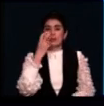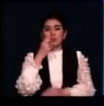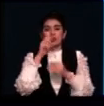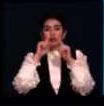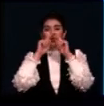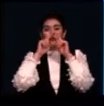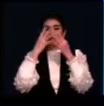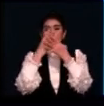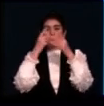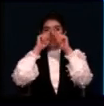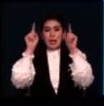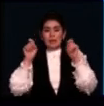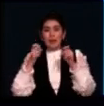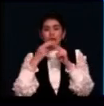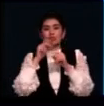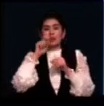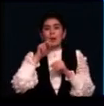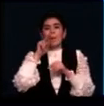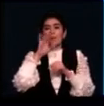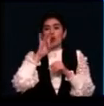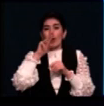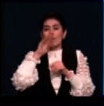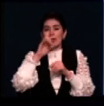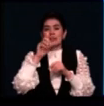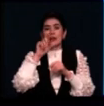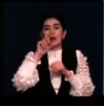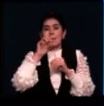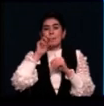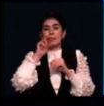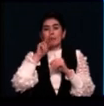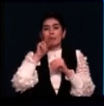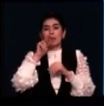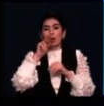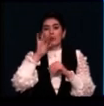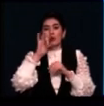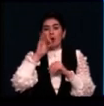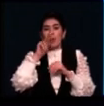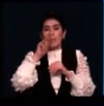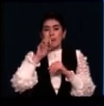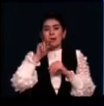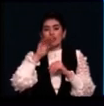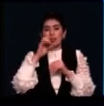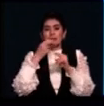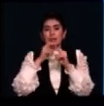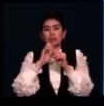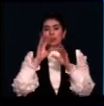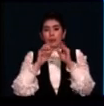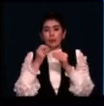jadvalimizda polipropilen. Bu propilenni polimeri hisoblanib, polipropilen deb ataladi.